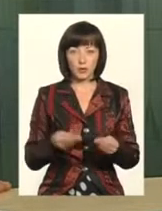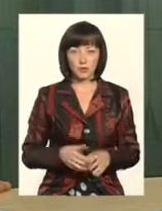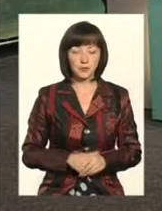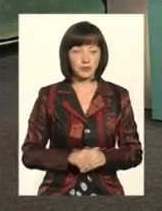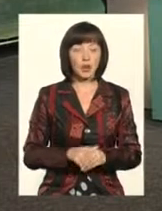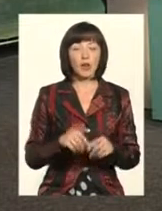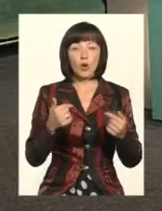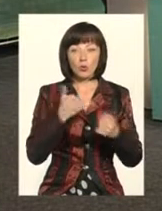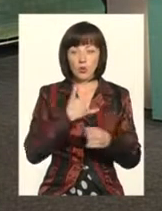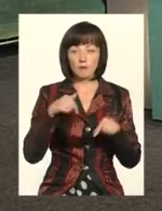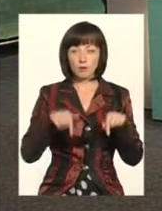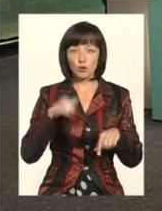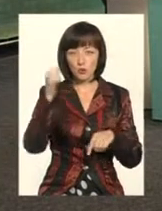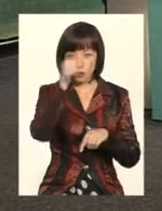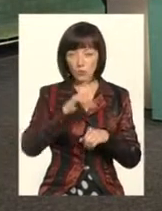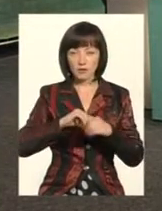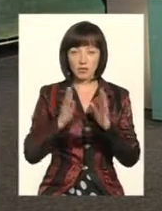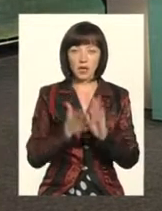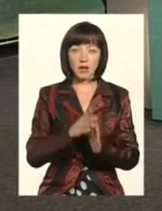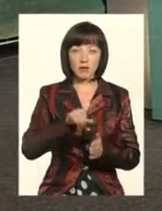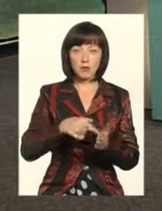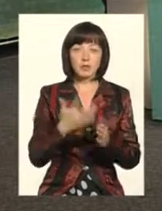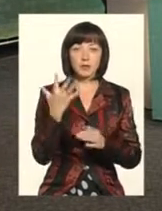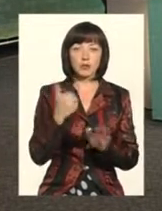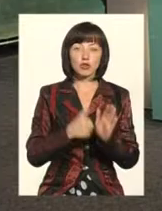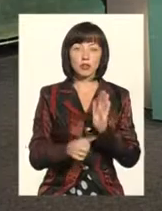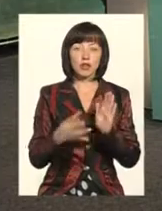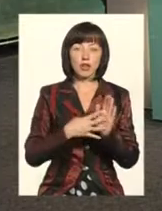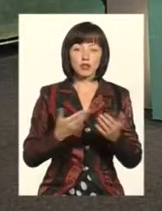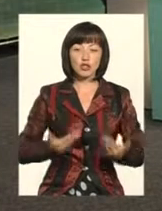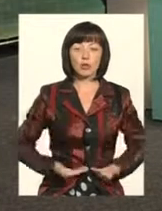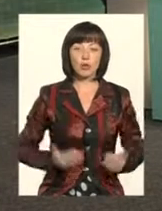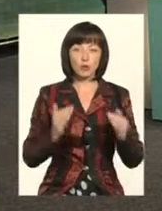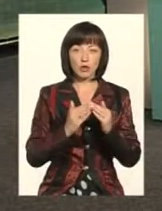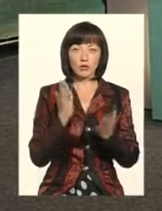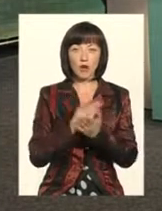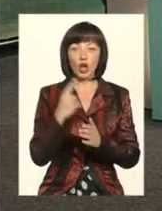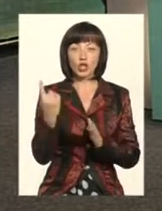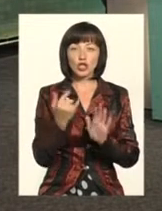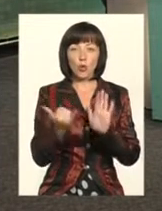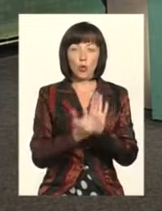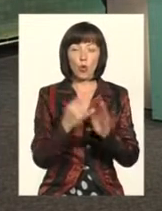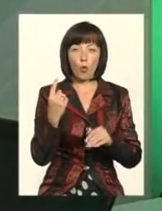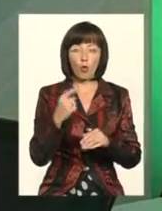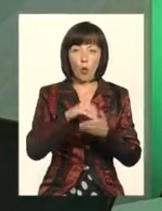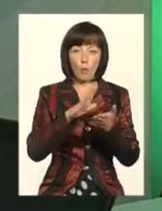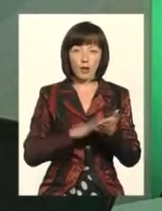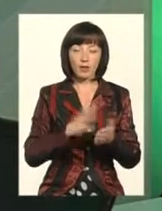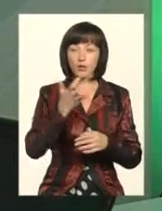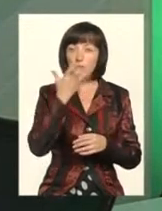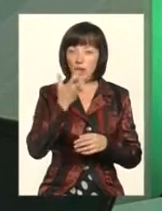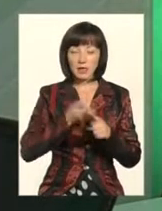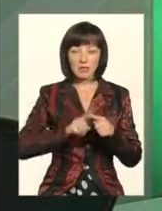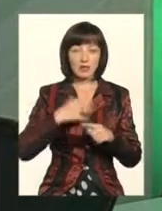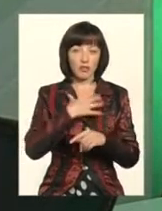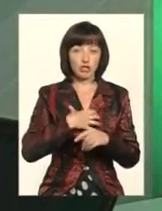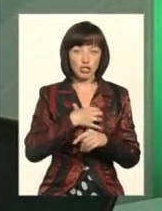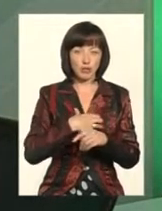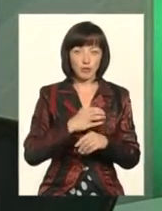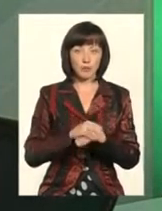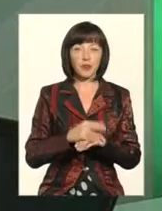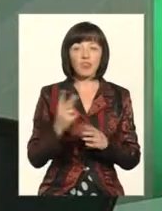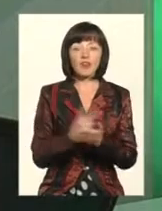нас в цьому році на взагалі в місті 569 житлових будинків мають лічильники обліку тепла. Це ну, дуже важливо, тому що два